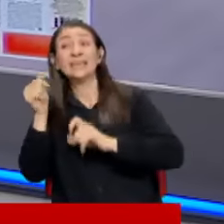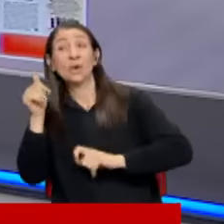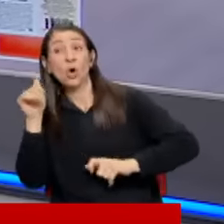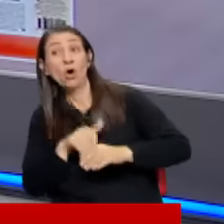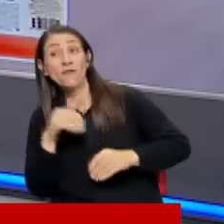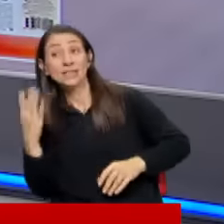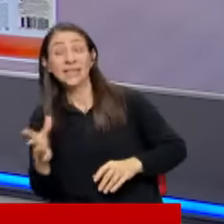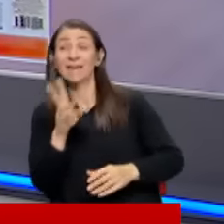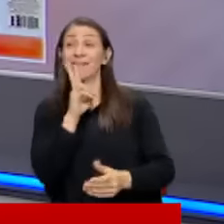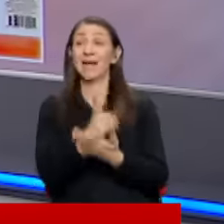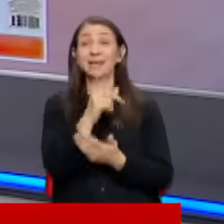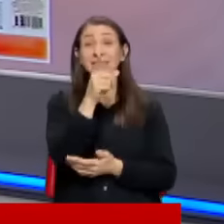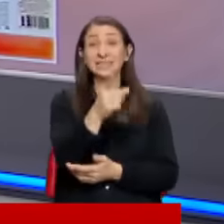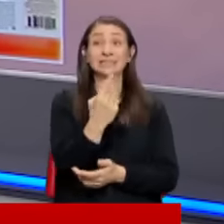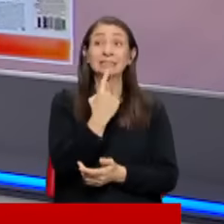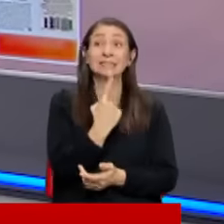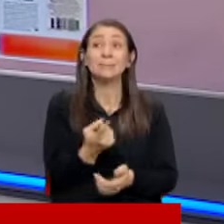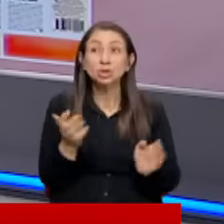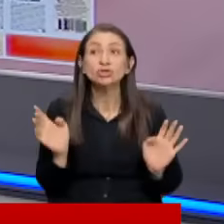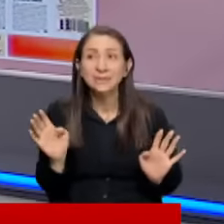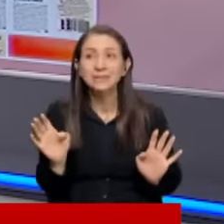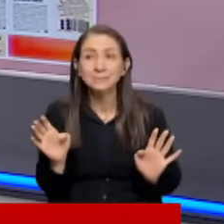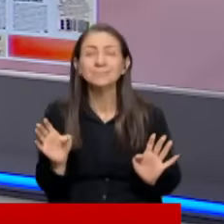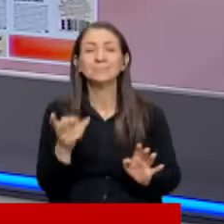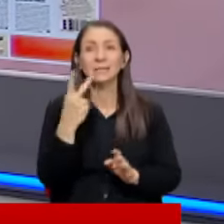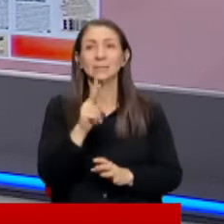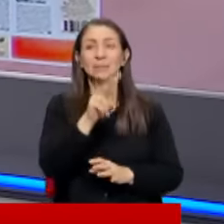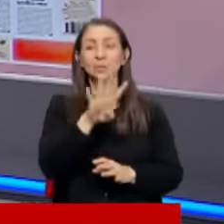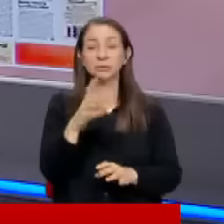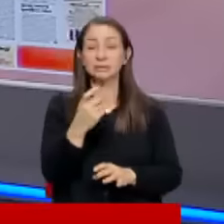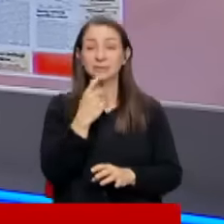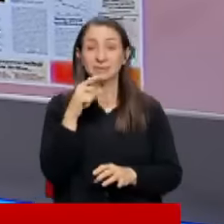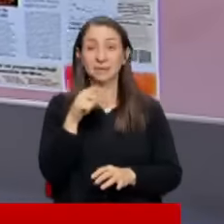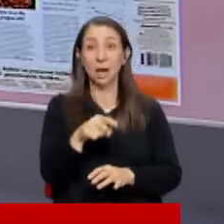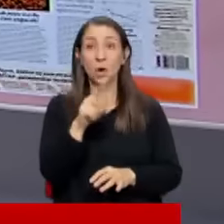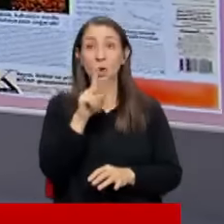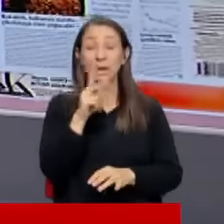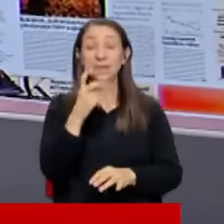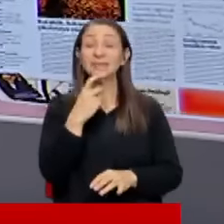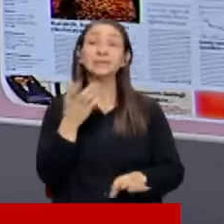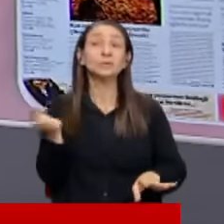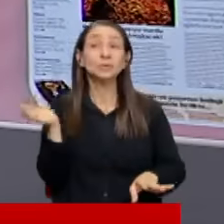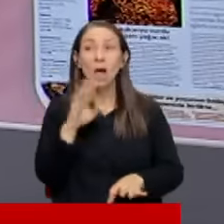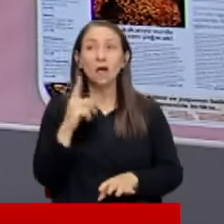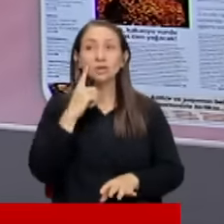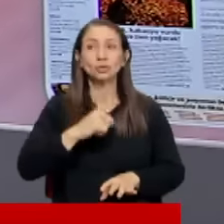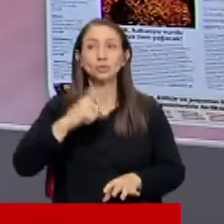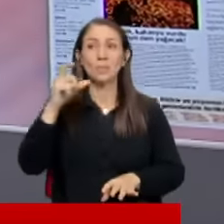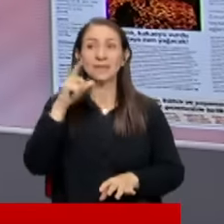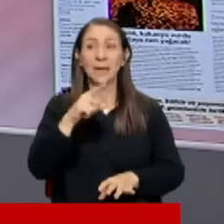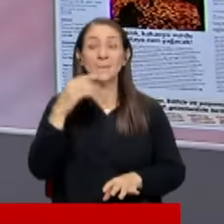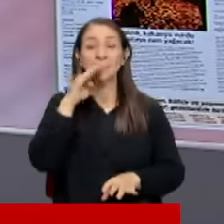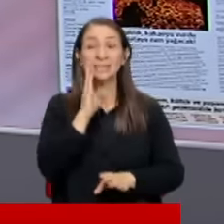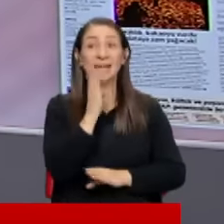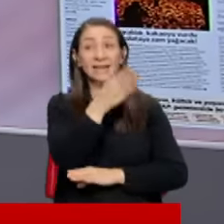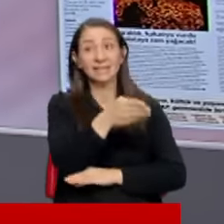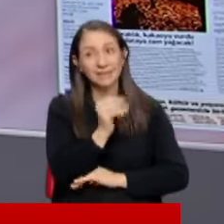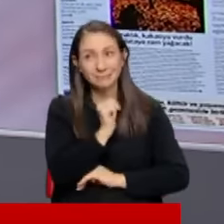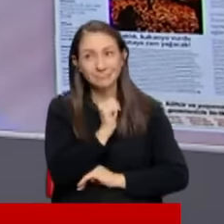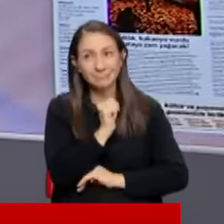vereceksiniz, karar sizin demişti. Ve 2024 yılında 12 yıl sonra Cumhurbaşkanı Mısır'a